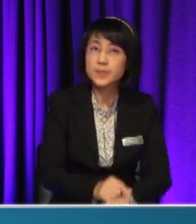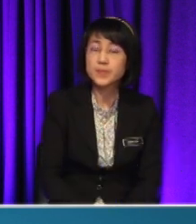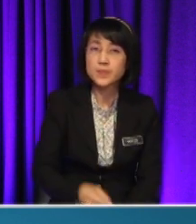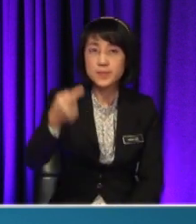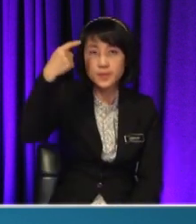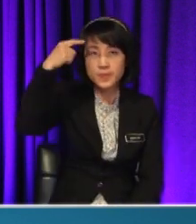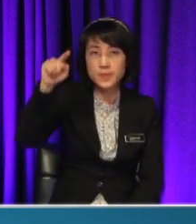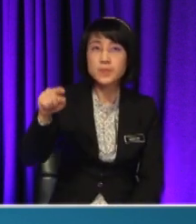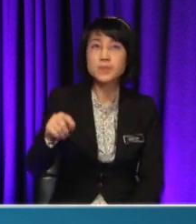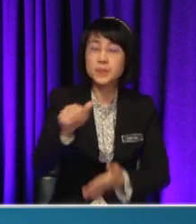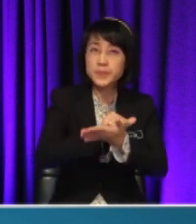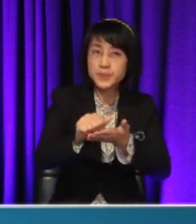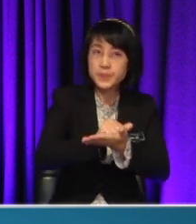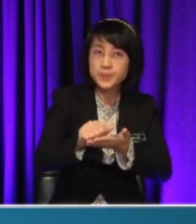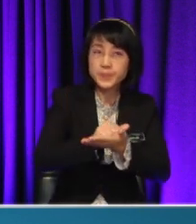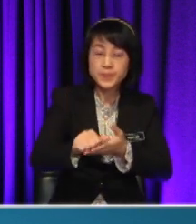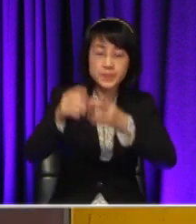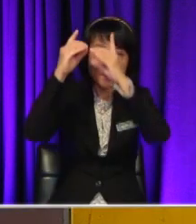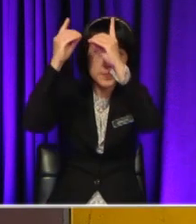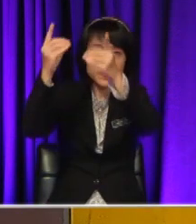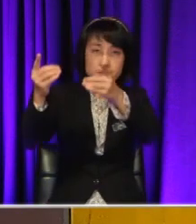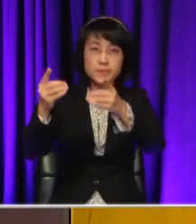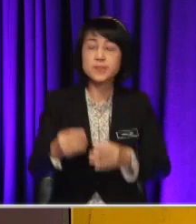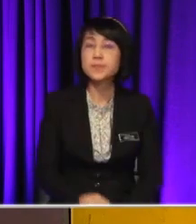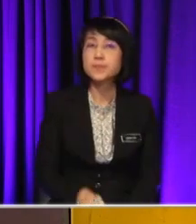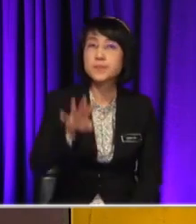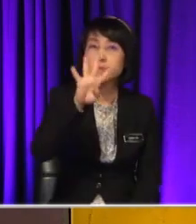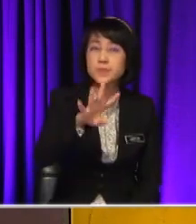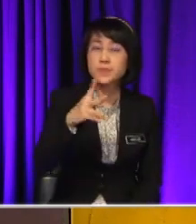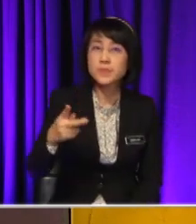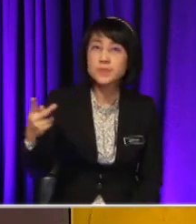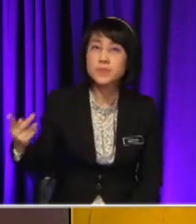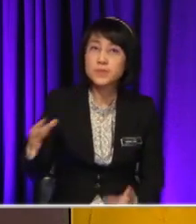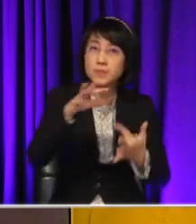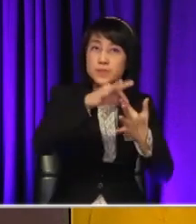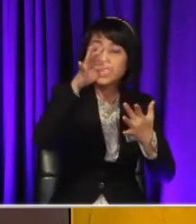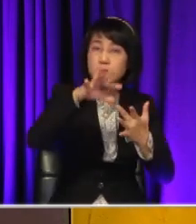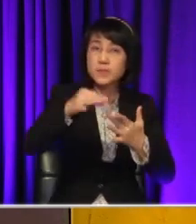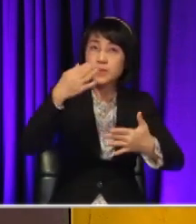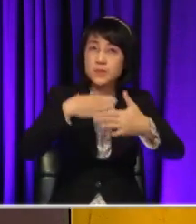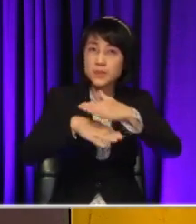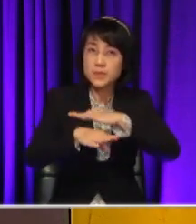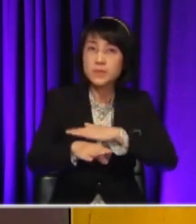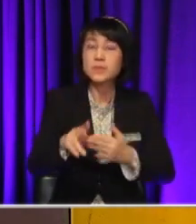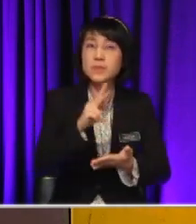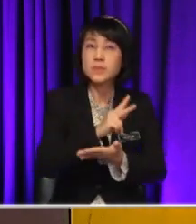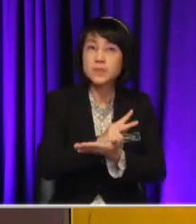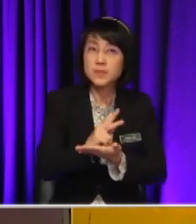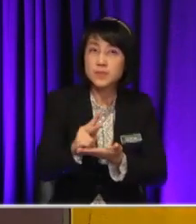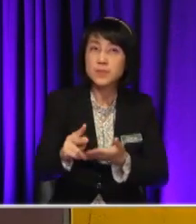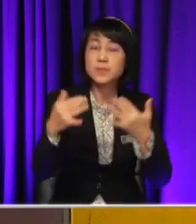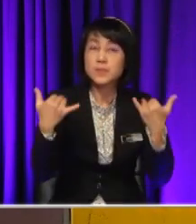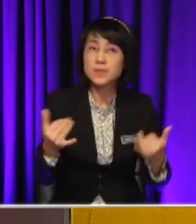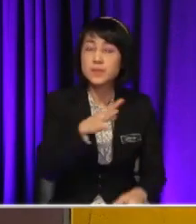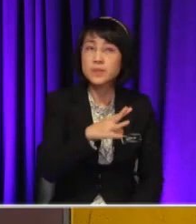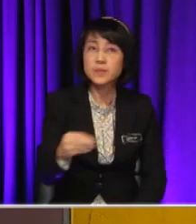memadam data untuk memadam data jadi 4 kali lah pilih masuk ke Mas kini dan padam